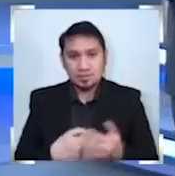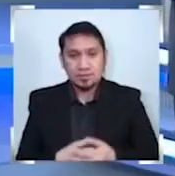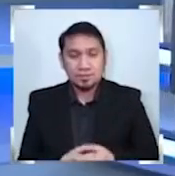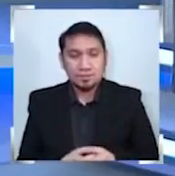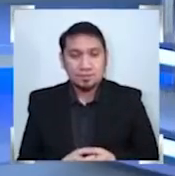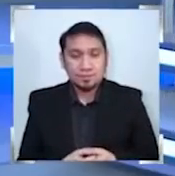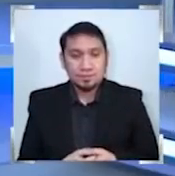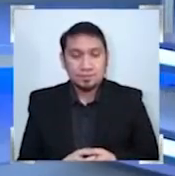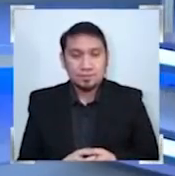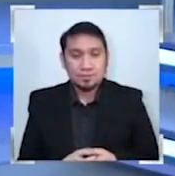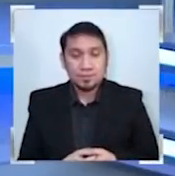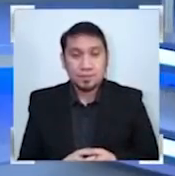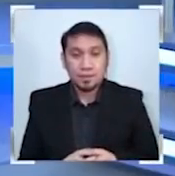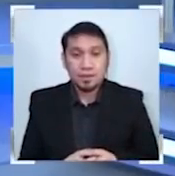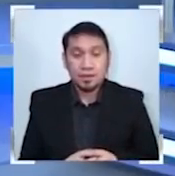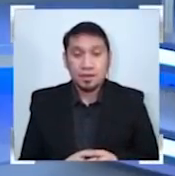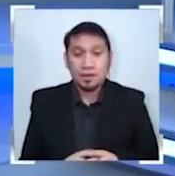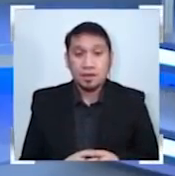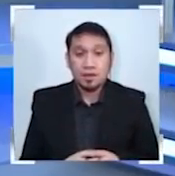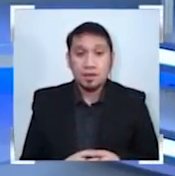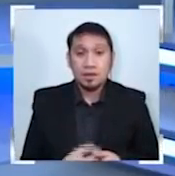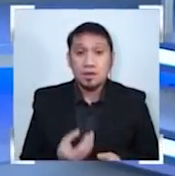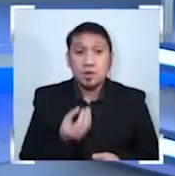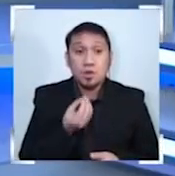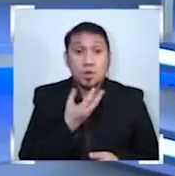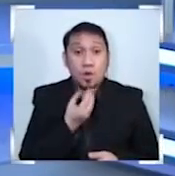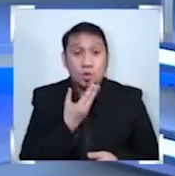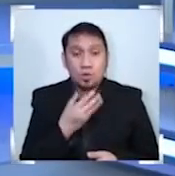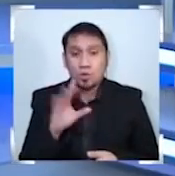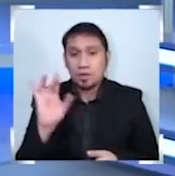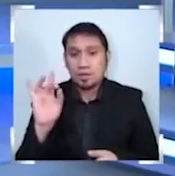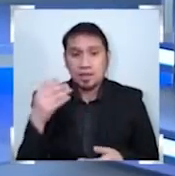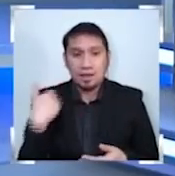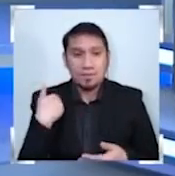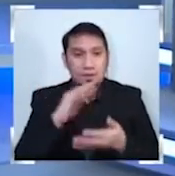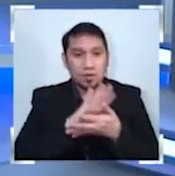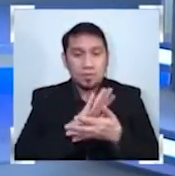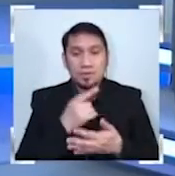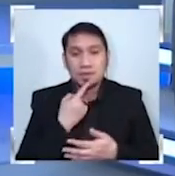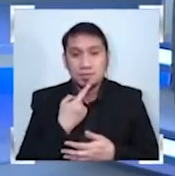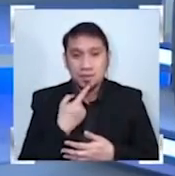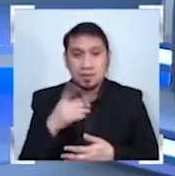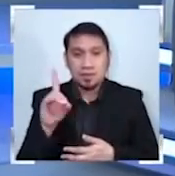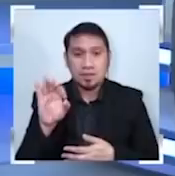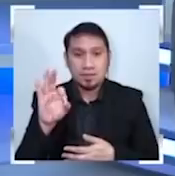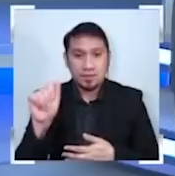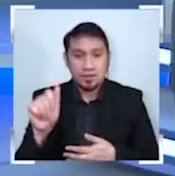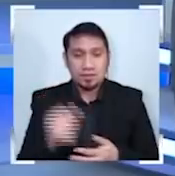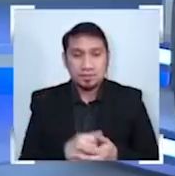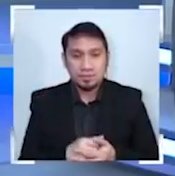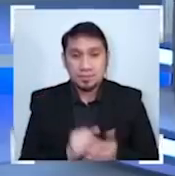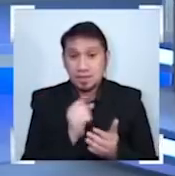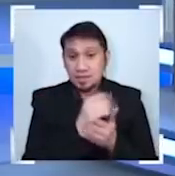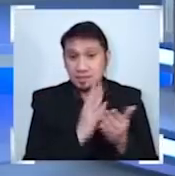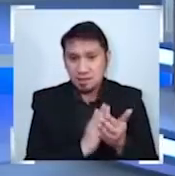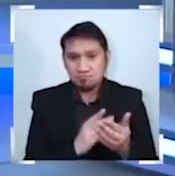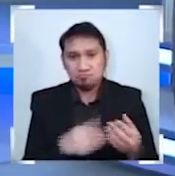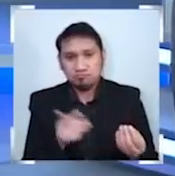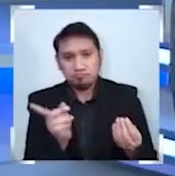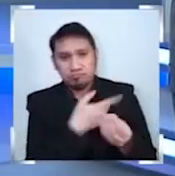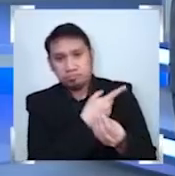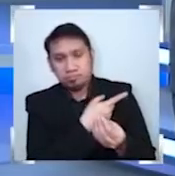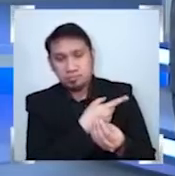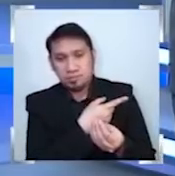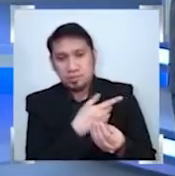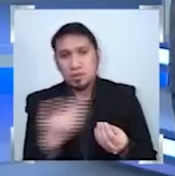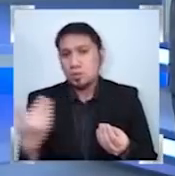Halos 80 OFW na sa Hong Kong ang nagka-COVID ay sa Department of Foreign Affairs. Ang iba ay tinaboy at di pa rin